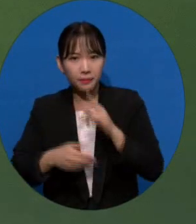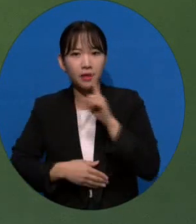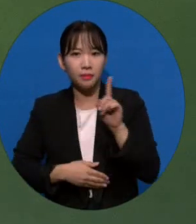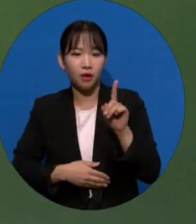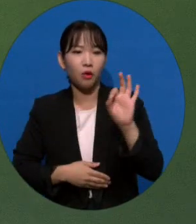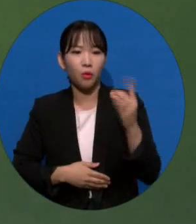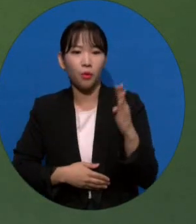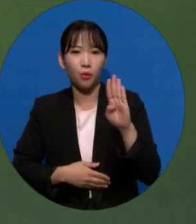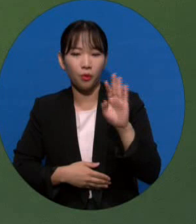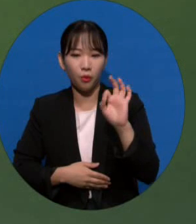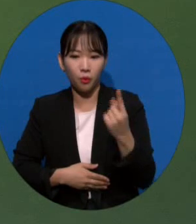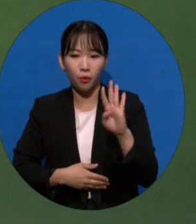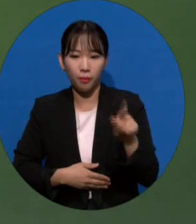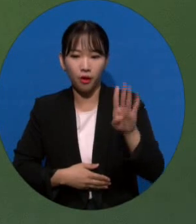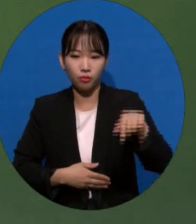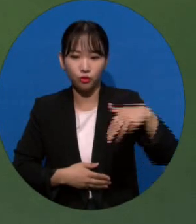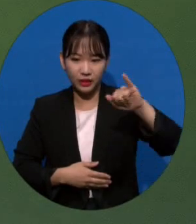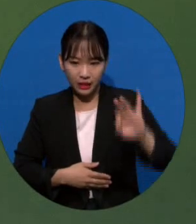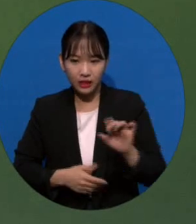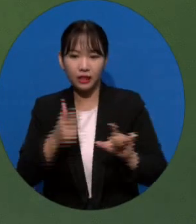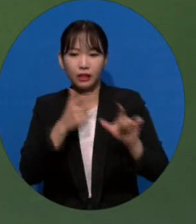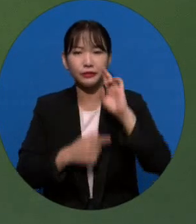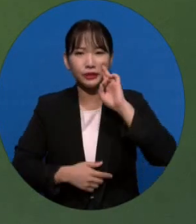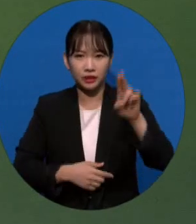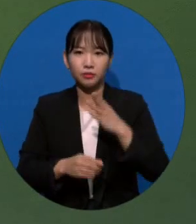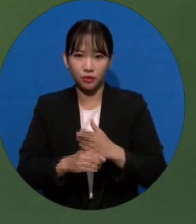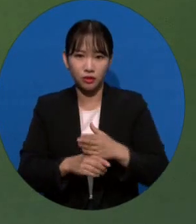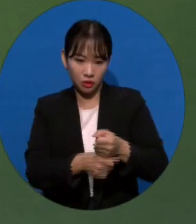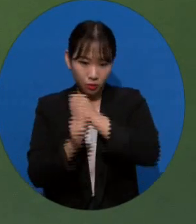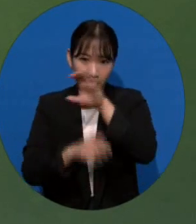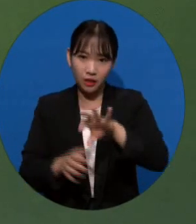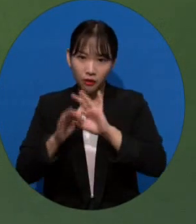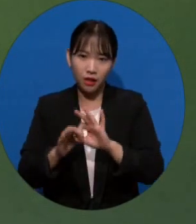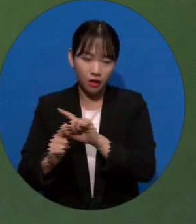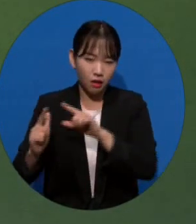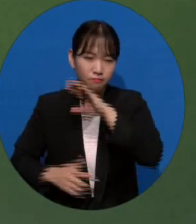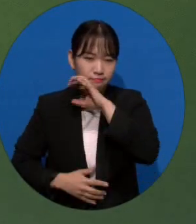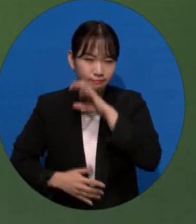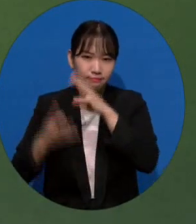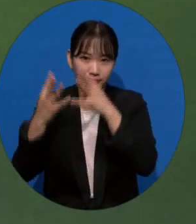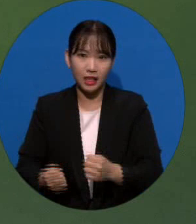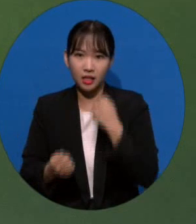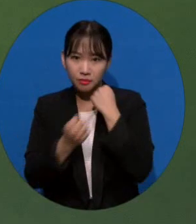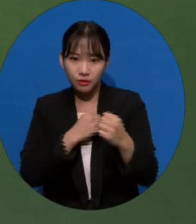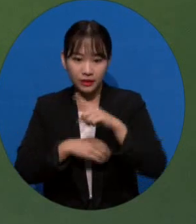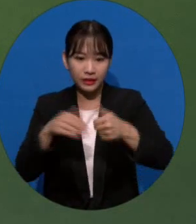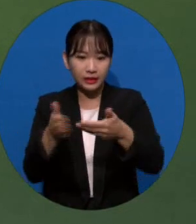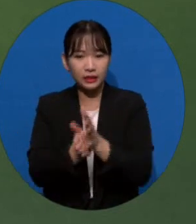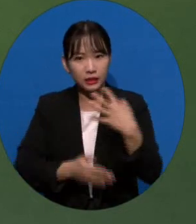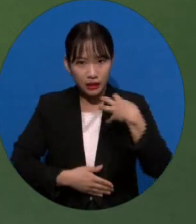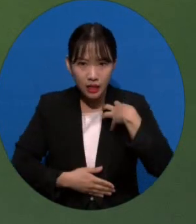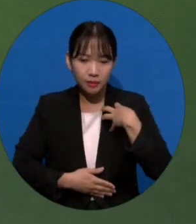골프장 오버 부킹 에 최근 더 심해지고 있습니다 골프장 관련 각종 민원이 수 가지고 있지만 자치단체 차원에서